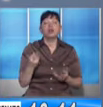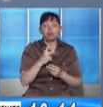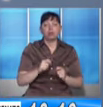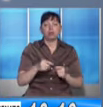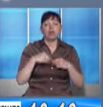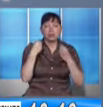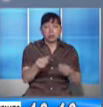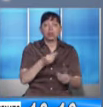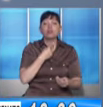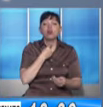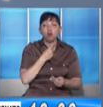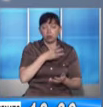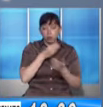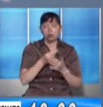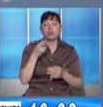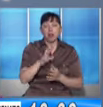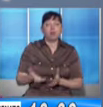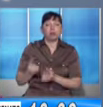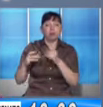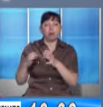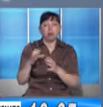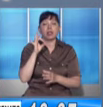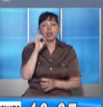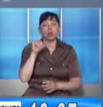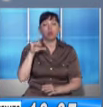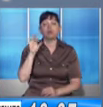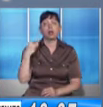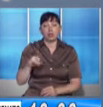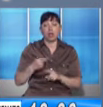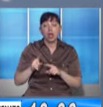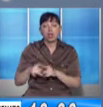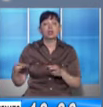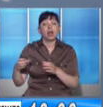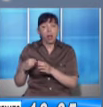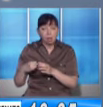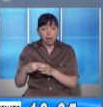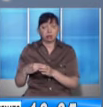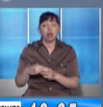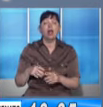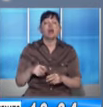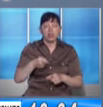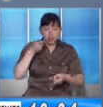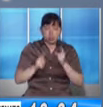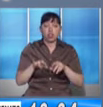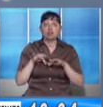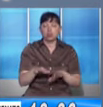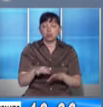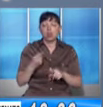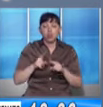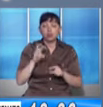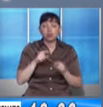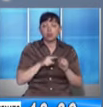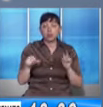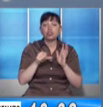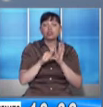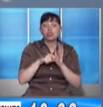votul pentru echipa blocului electoral Renato Usatăi, care este echipa faptelor concrete. Pe parcursul a 6 ani fiind